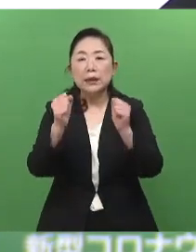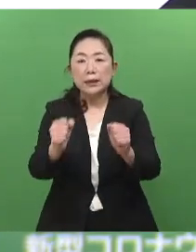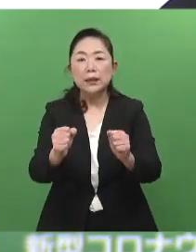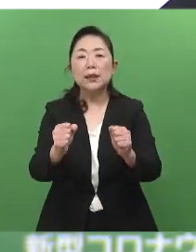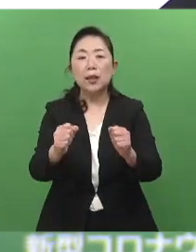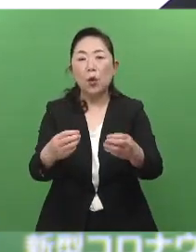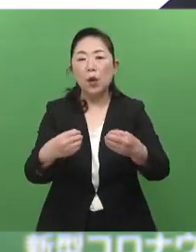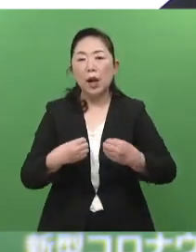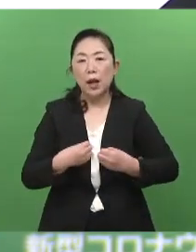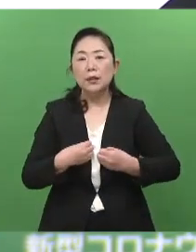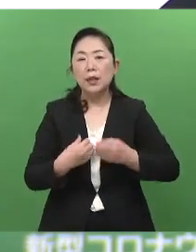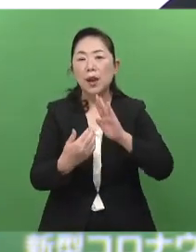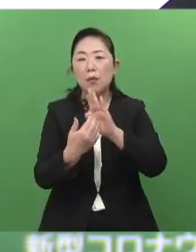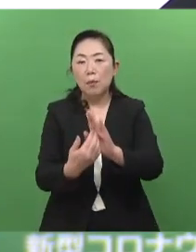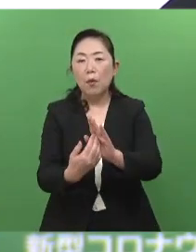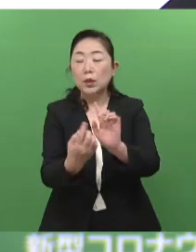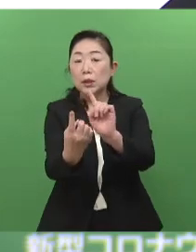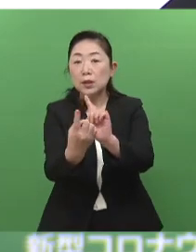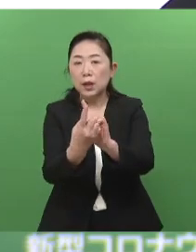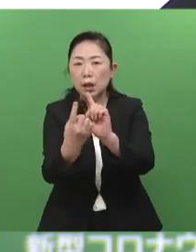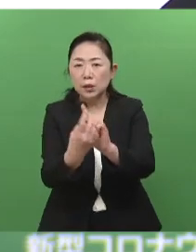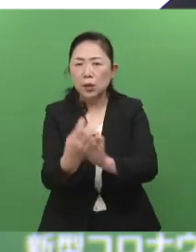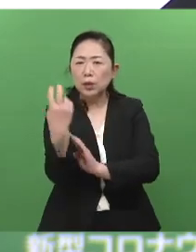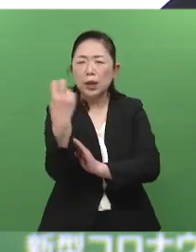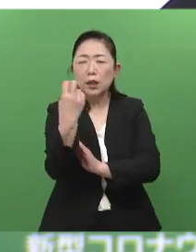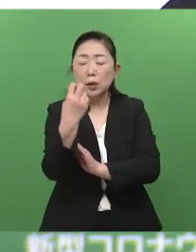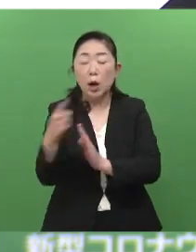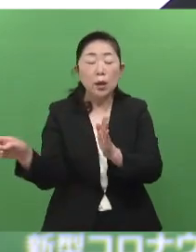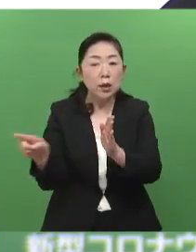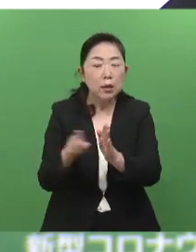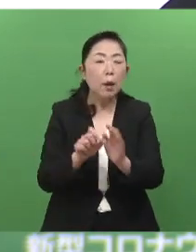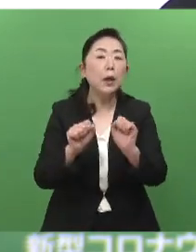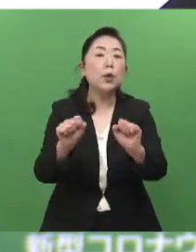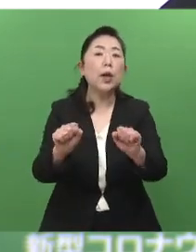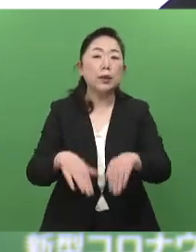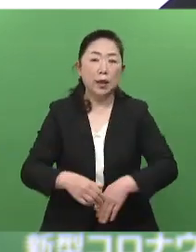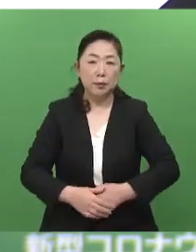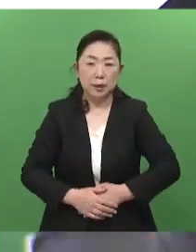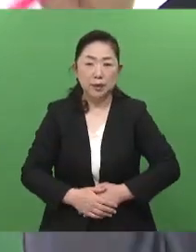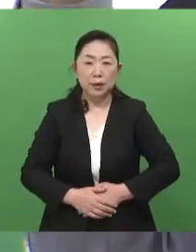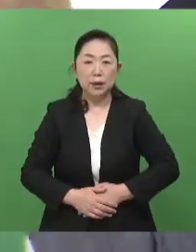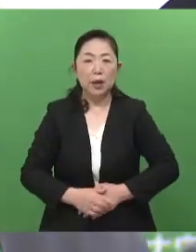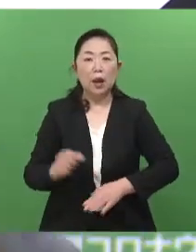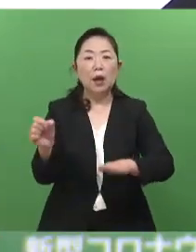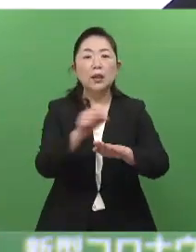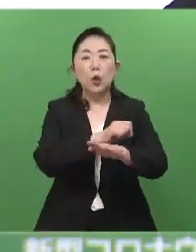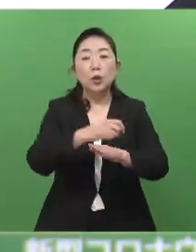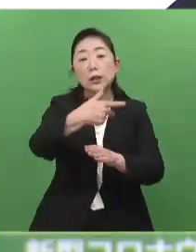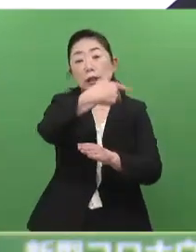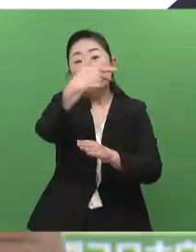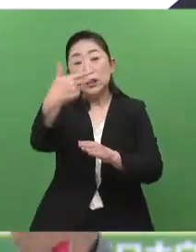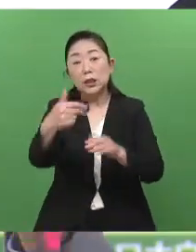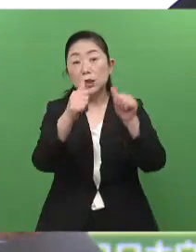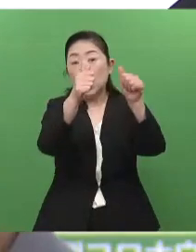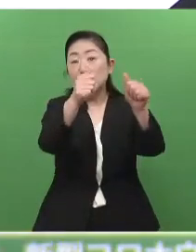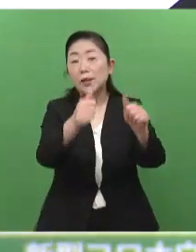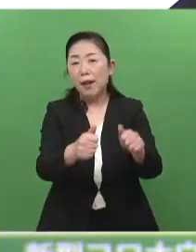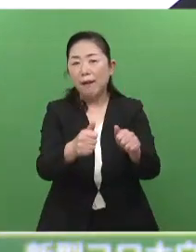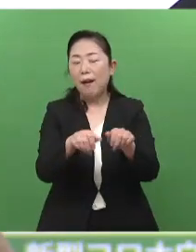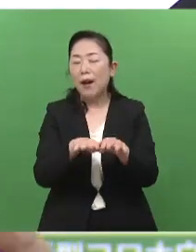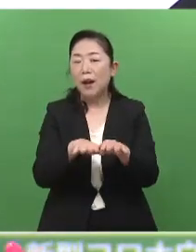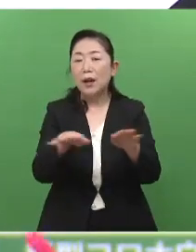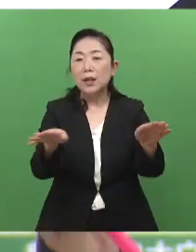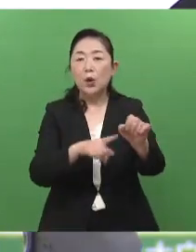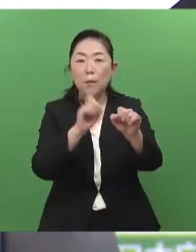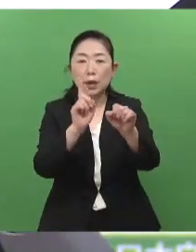の、点検確認など、これまでもやってきているわけです。特に虹のステッカーを広めるため、